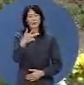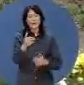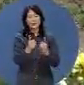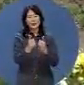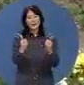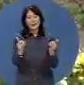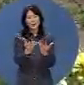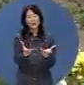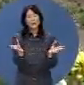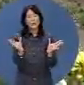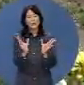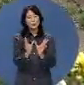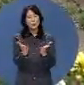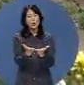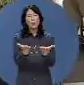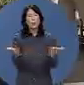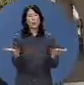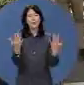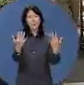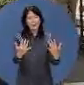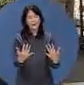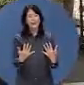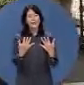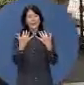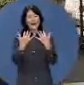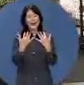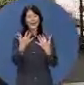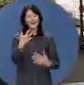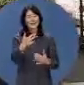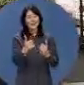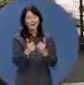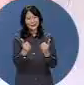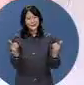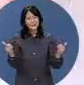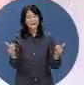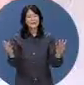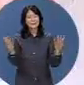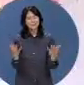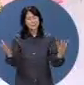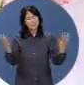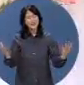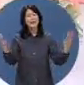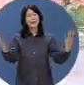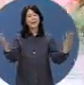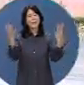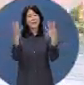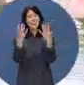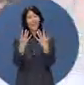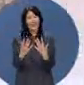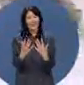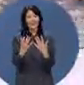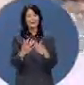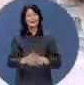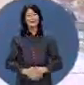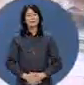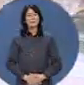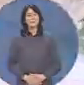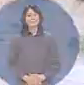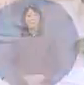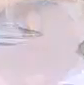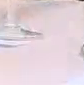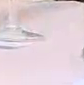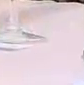ラリー市民による模擬店コーナーはどれも公表で朝早くから多くの市民で賑わってい